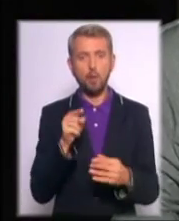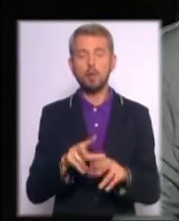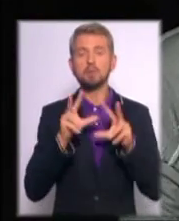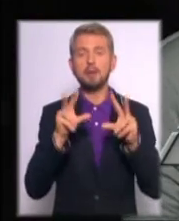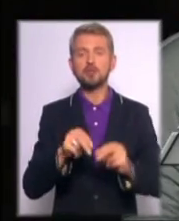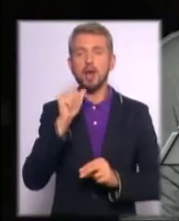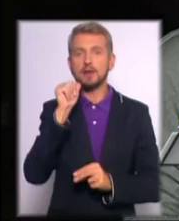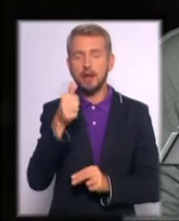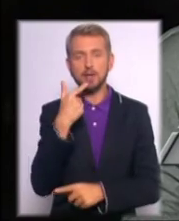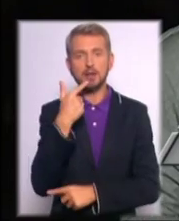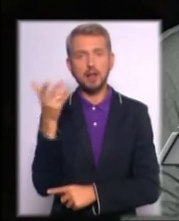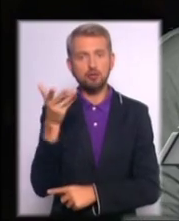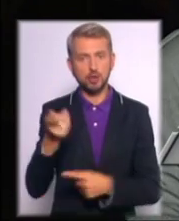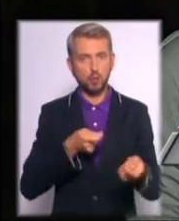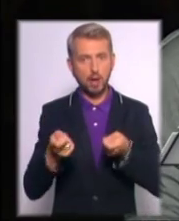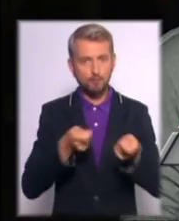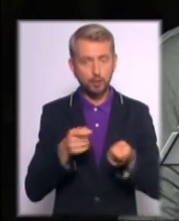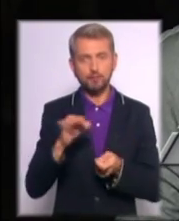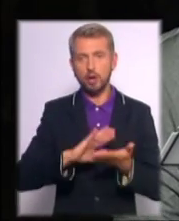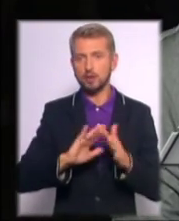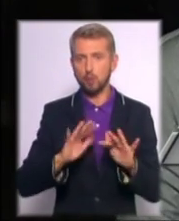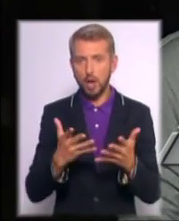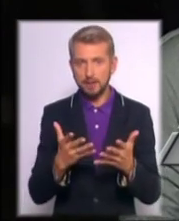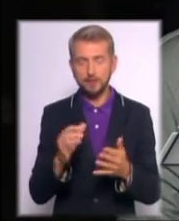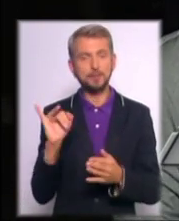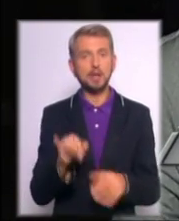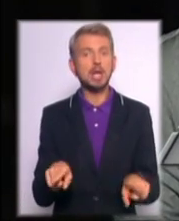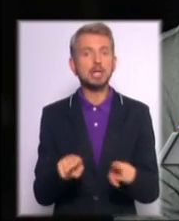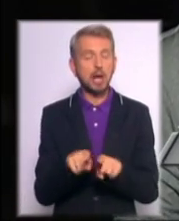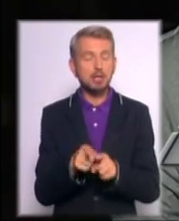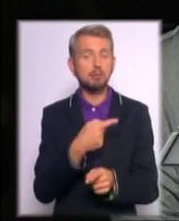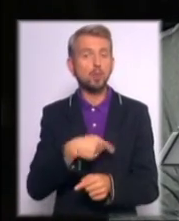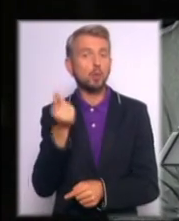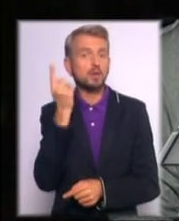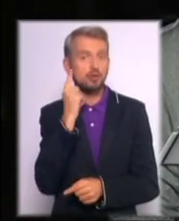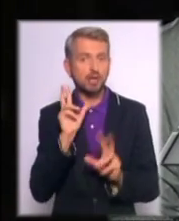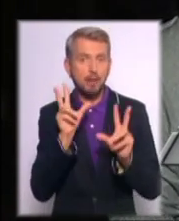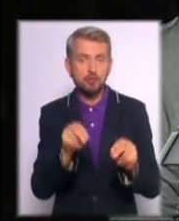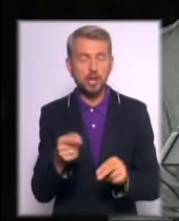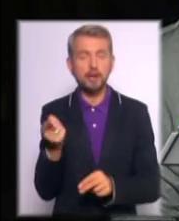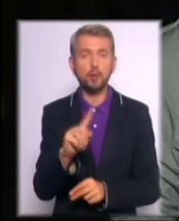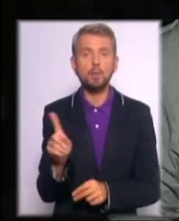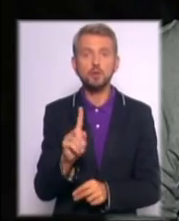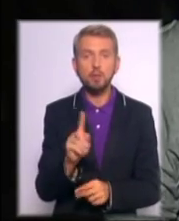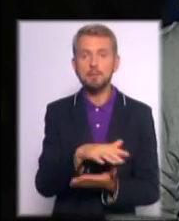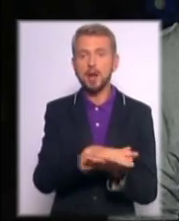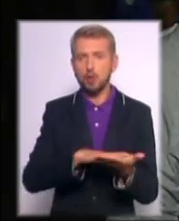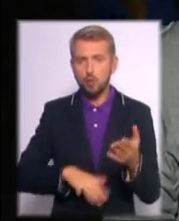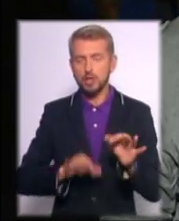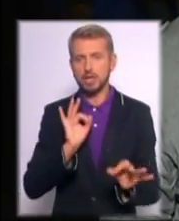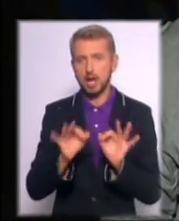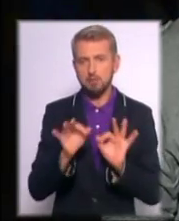завтра доложити руководству о ситуації. І також ми услышали его обещание о том, чтобы продолжить